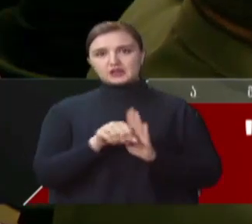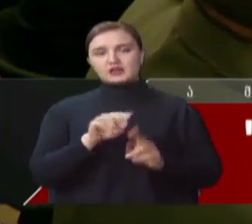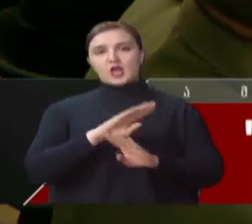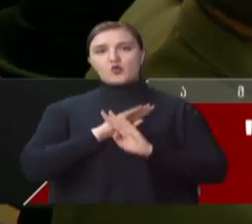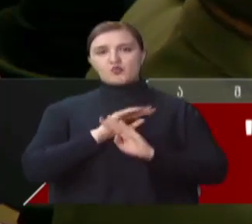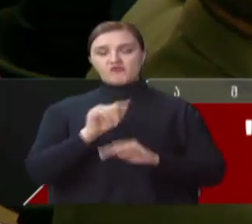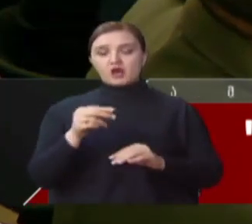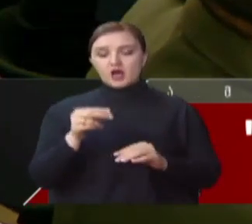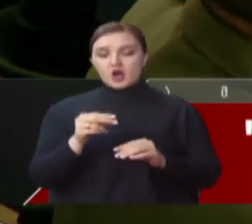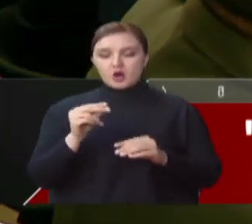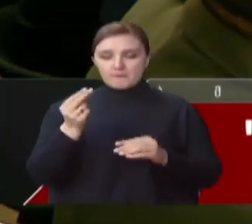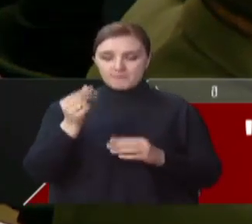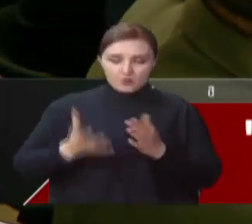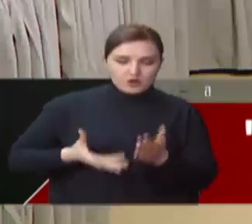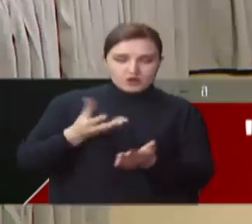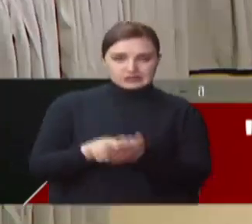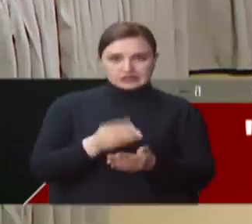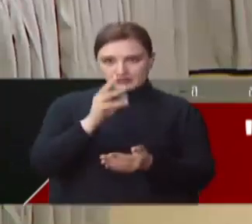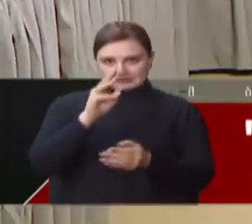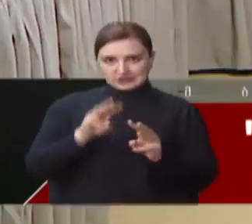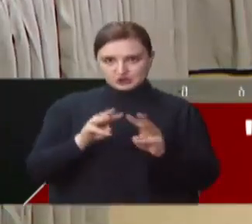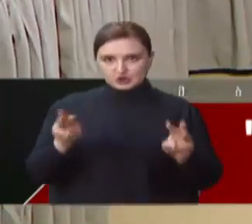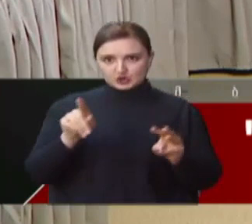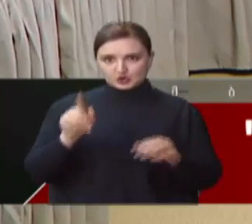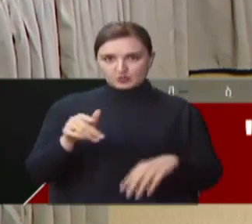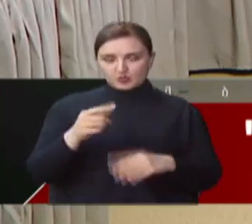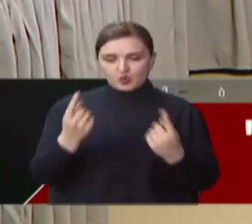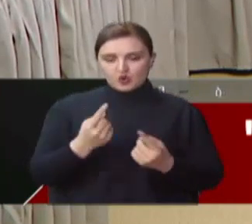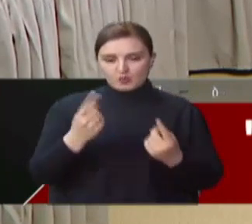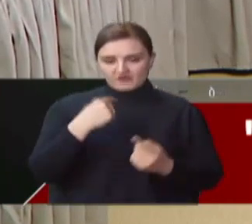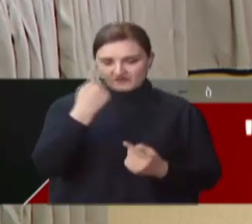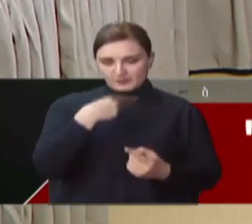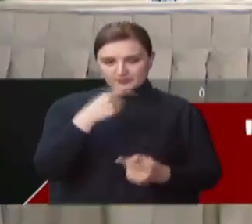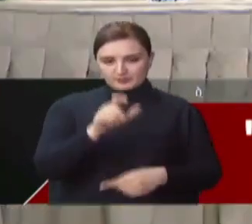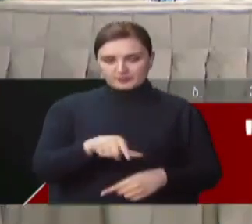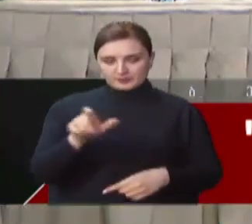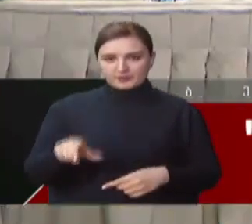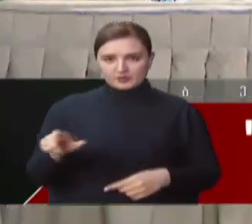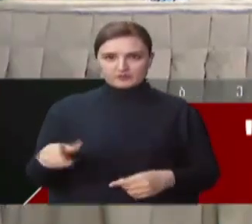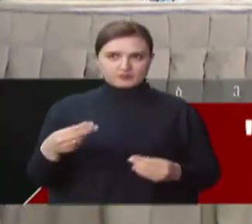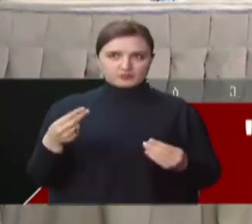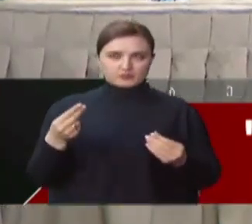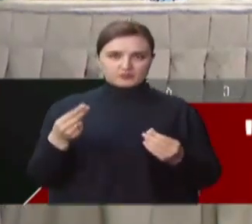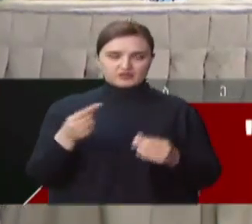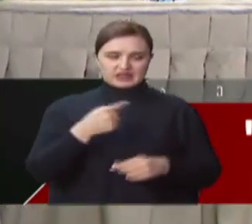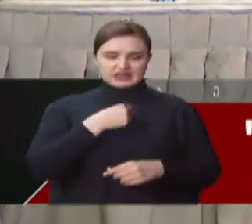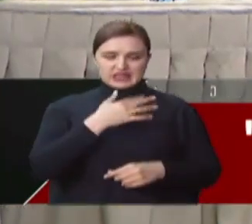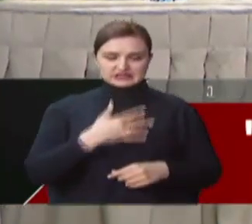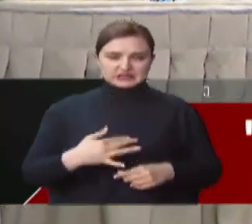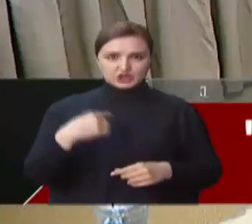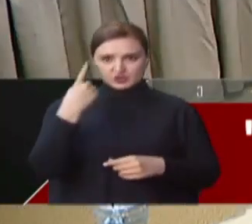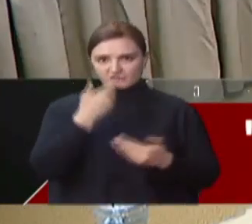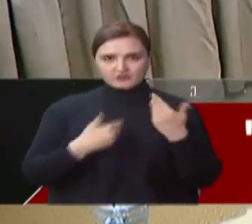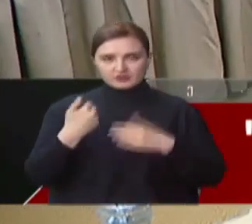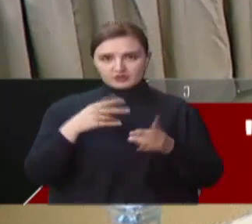бада, с асебе гарцел деба сам министро системи само калакоп ирепсе, герзот компенсации с одено бада тачра дасахич рабишем